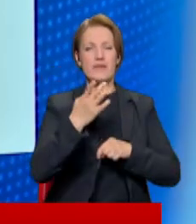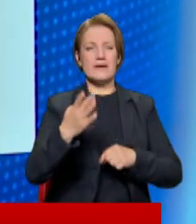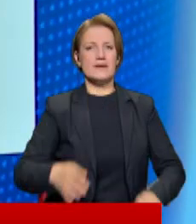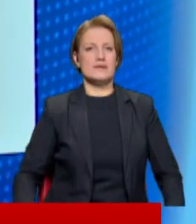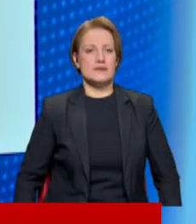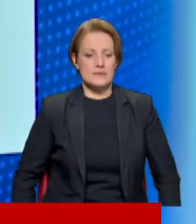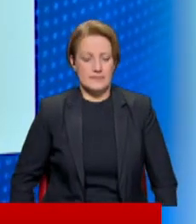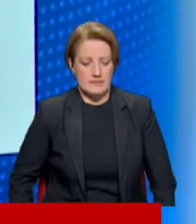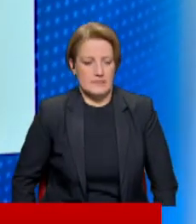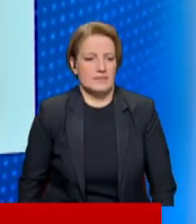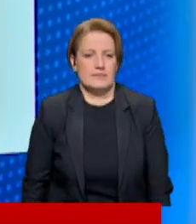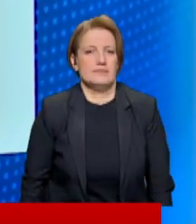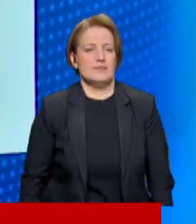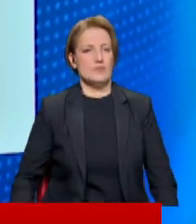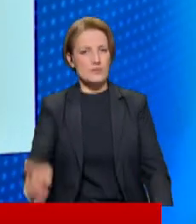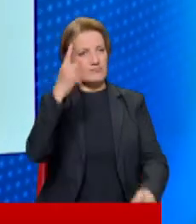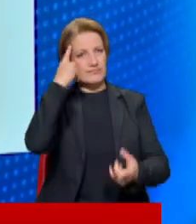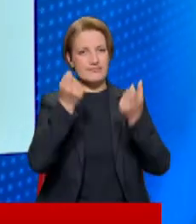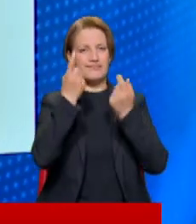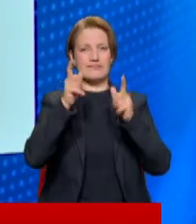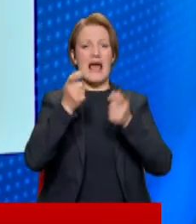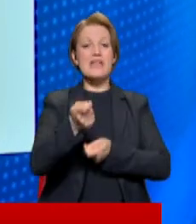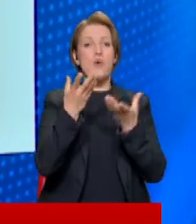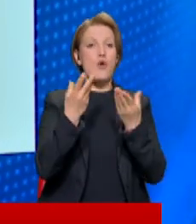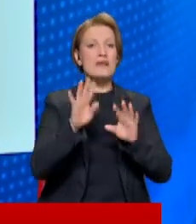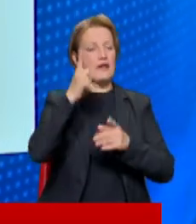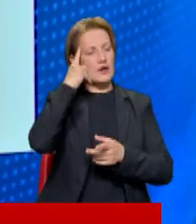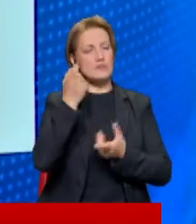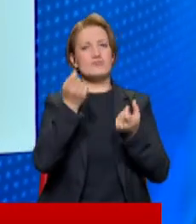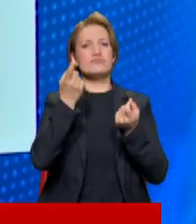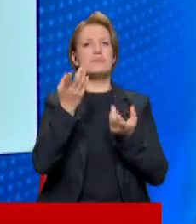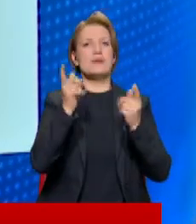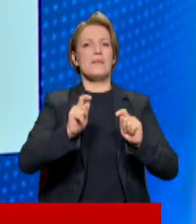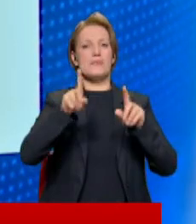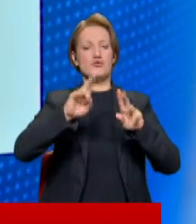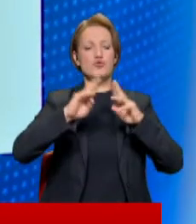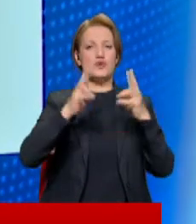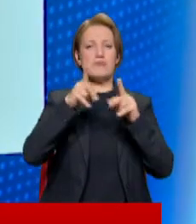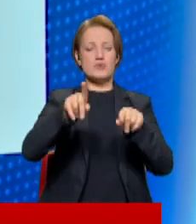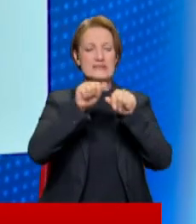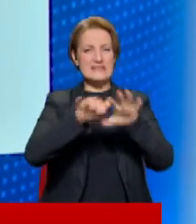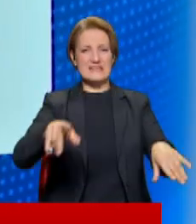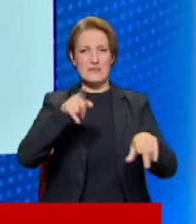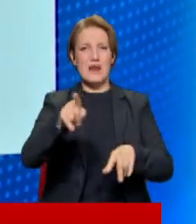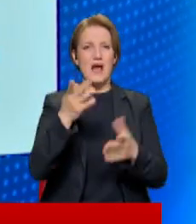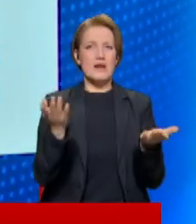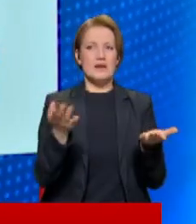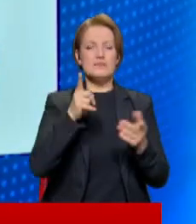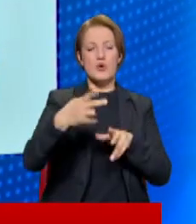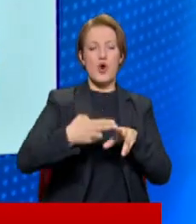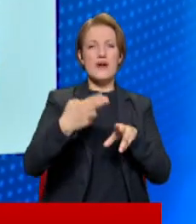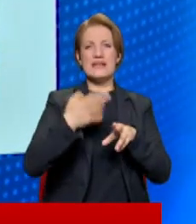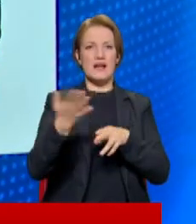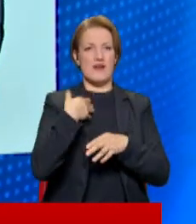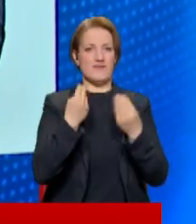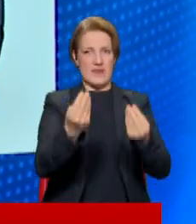haline dönüştürebilirsiniz Çünkü üretemezsiniz eğitiminiz olmadığı zaman dünyada şu sistemle ileriye giden kalkınmış bir ülke yok ve bir örnek daha